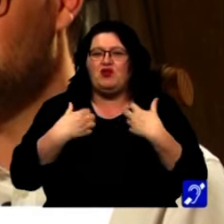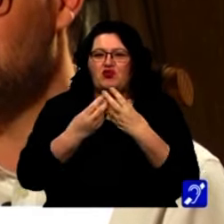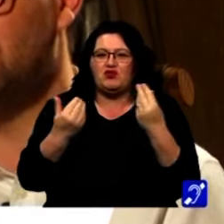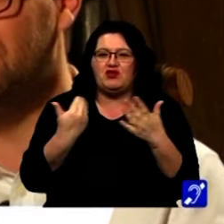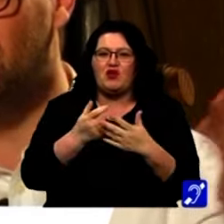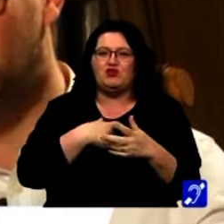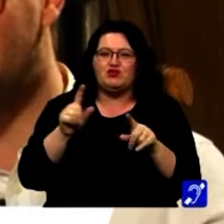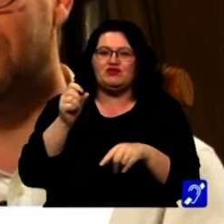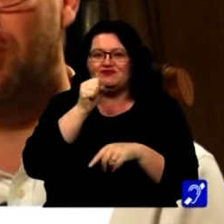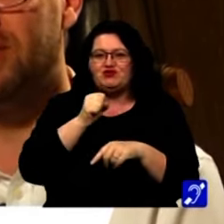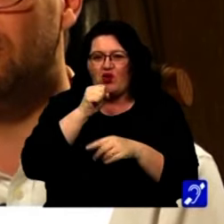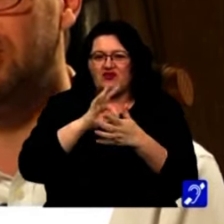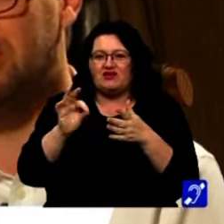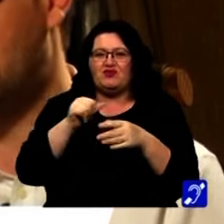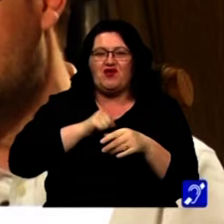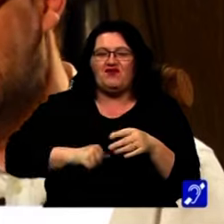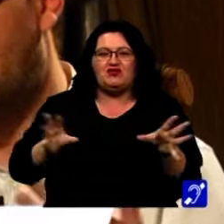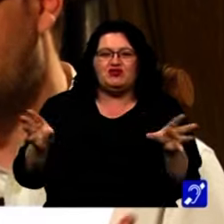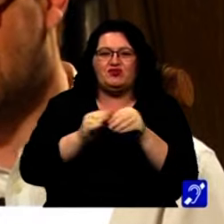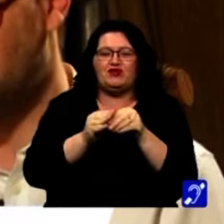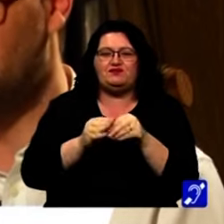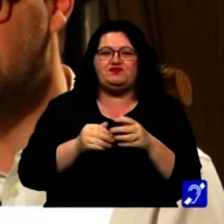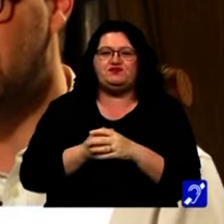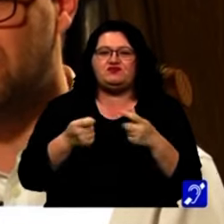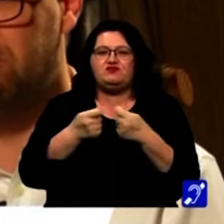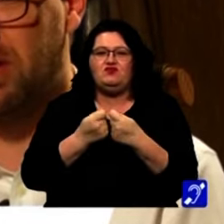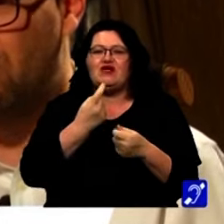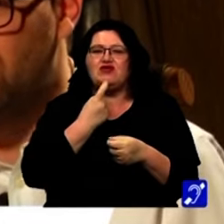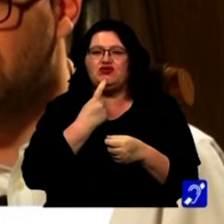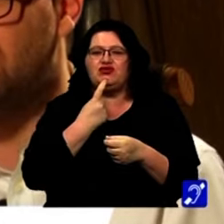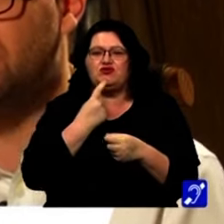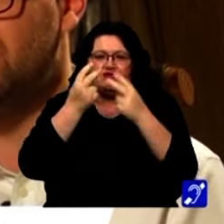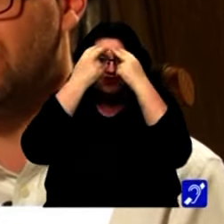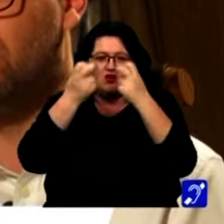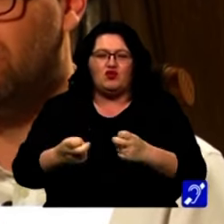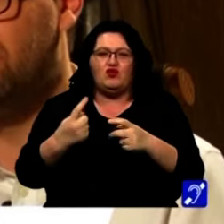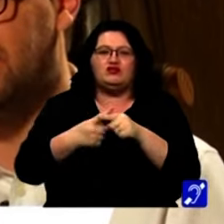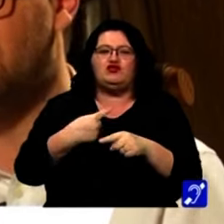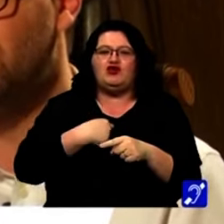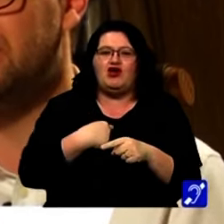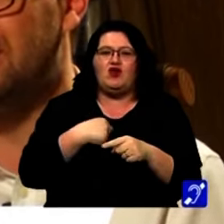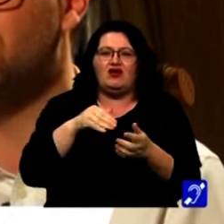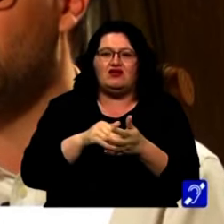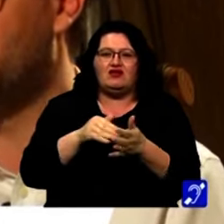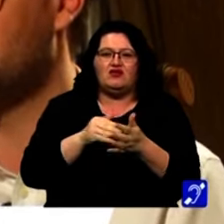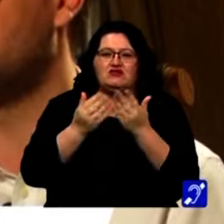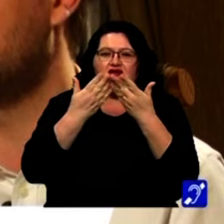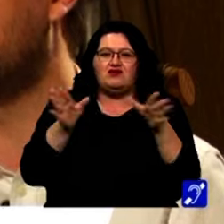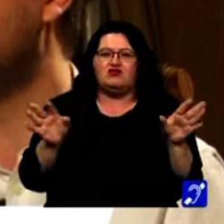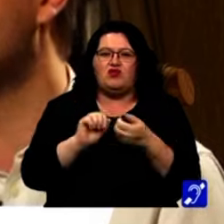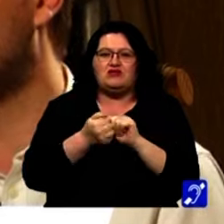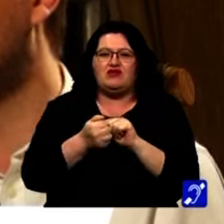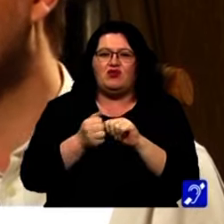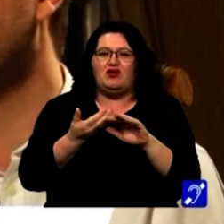am putut să o cânt cu acești profesioniști care, adică ansamblul Timiș, recunosc că și eu a trebuit să-i descoper sau